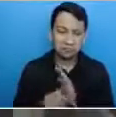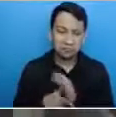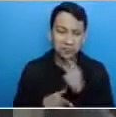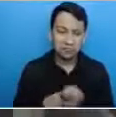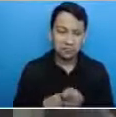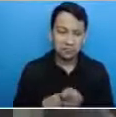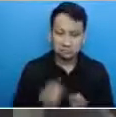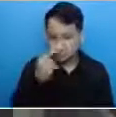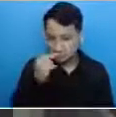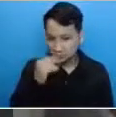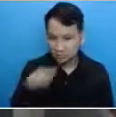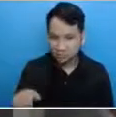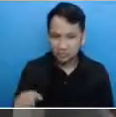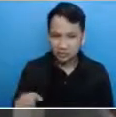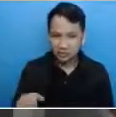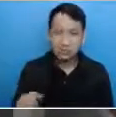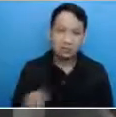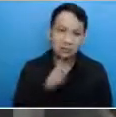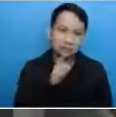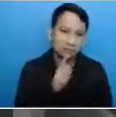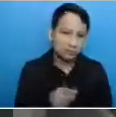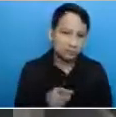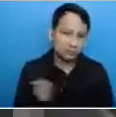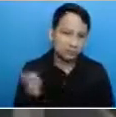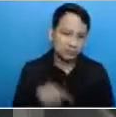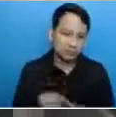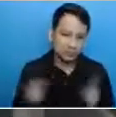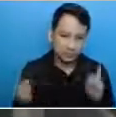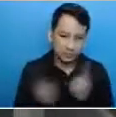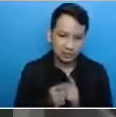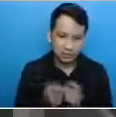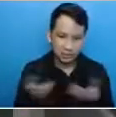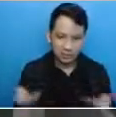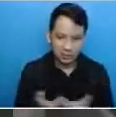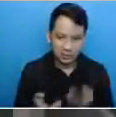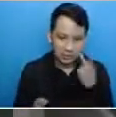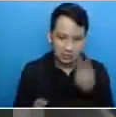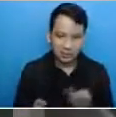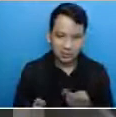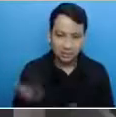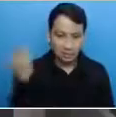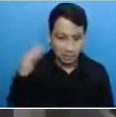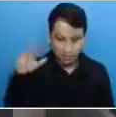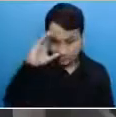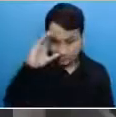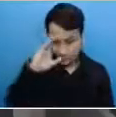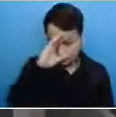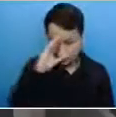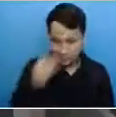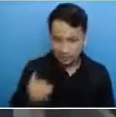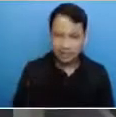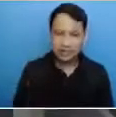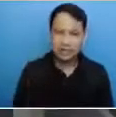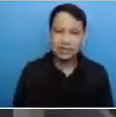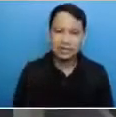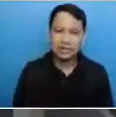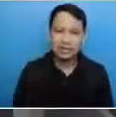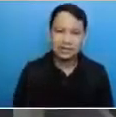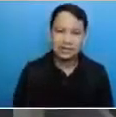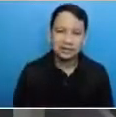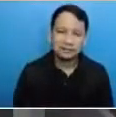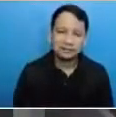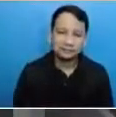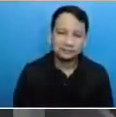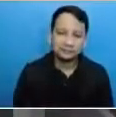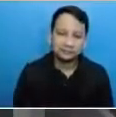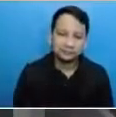nabalitaan kami, ha? Kalaunan pala yung pag-iibigan ninyo, ay nagbunga. Eh, first time niyong maging magulang.